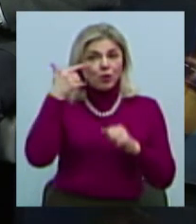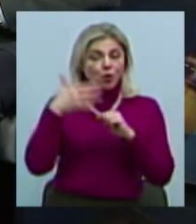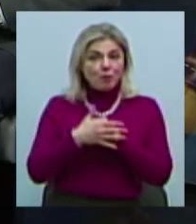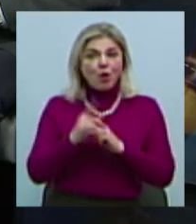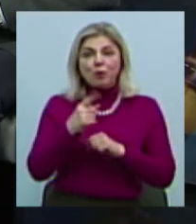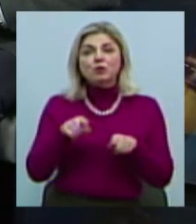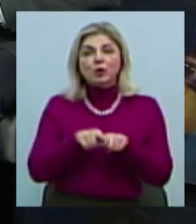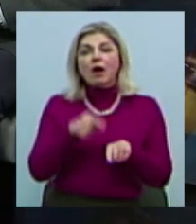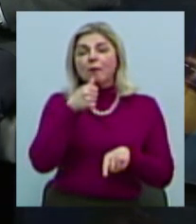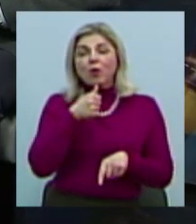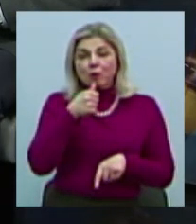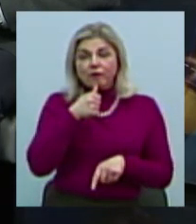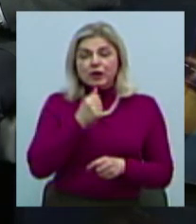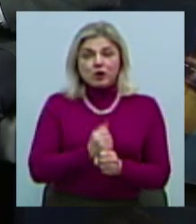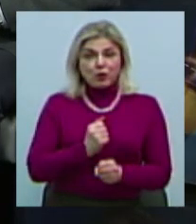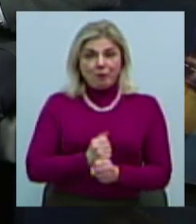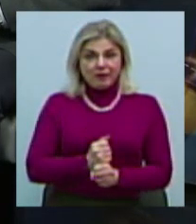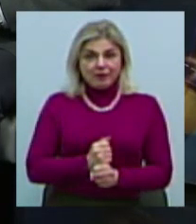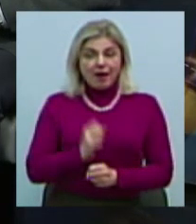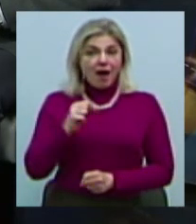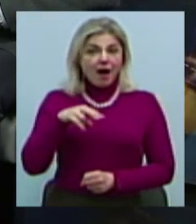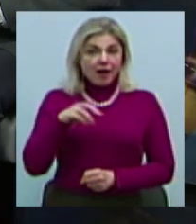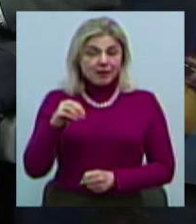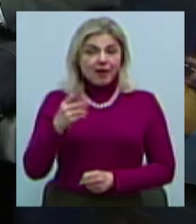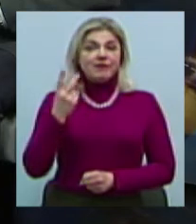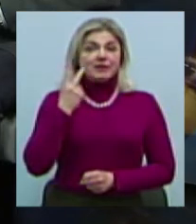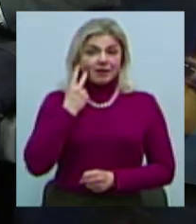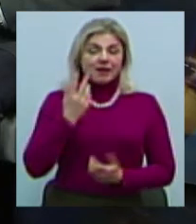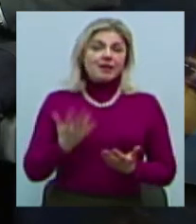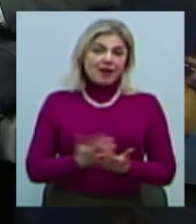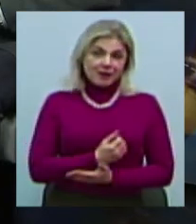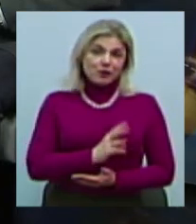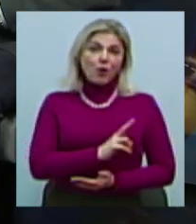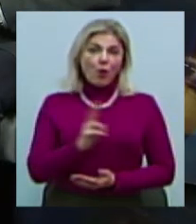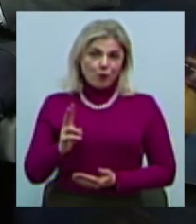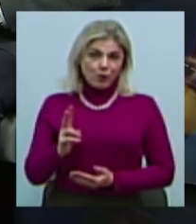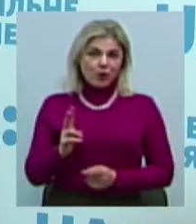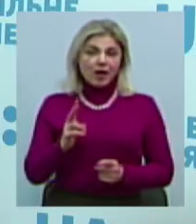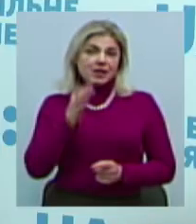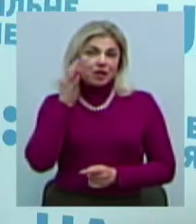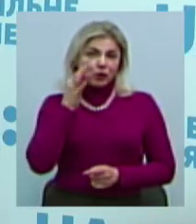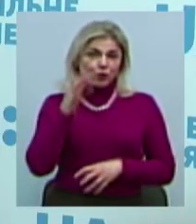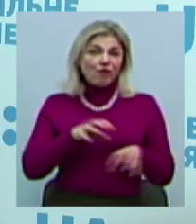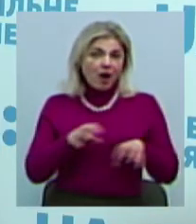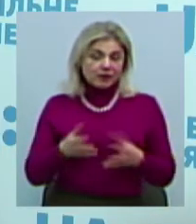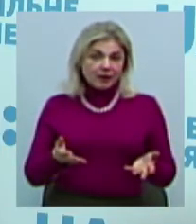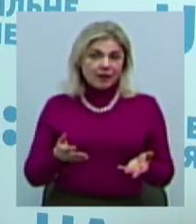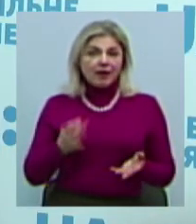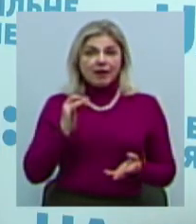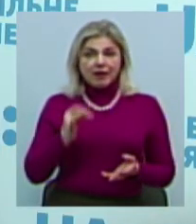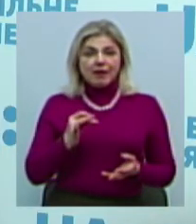спробували зробити, але завжди, бачите, знайдеться, кому пошантажувати. І шантажує зазвичай